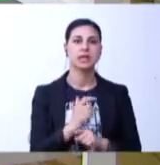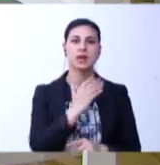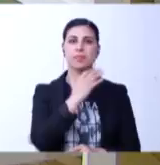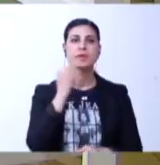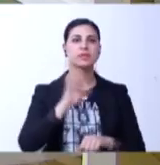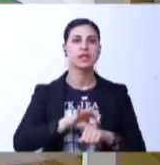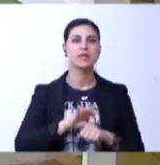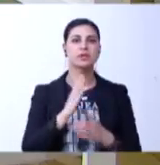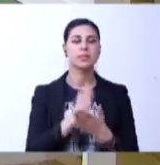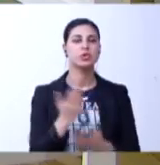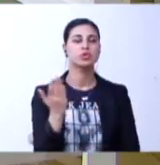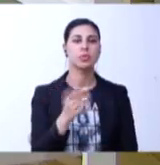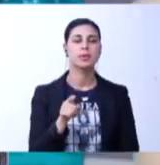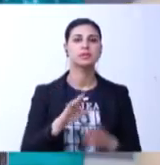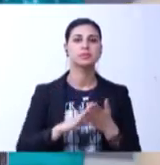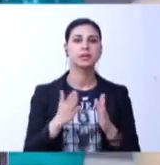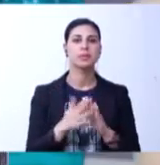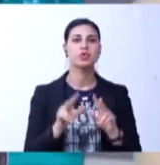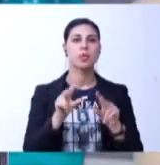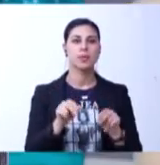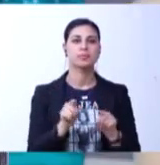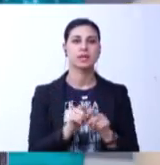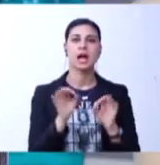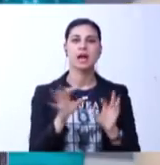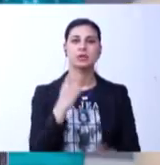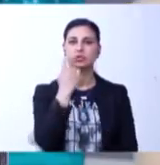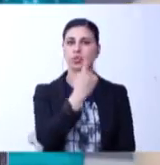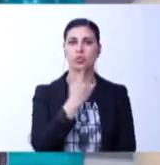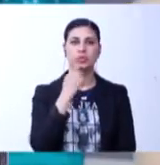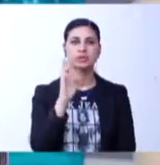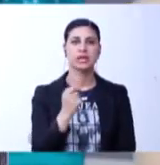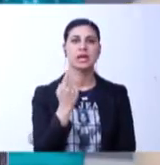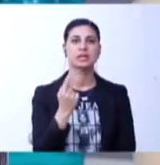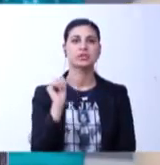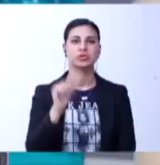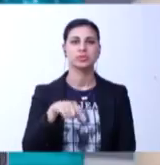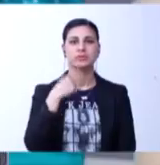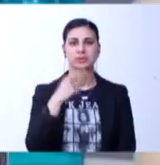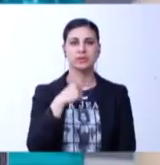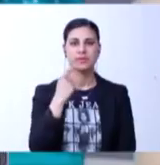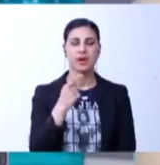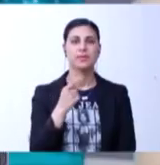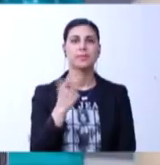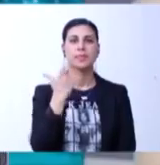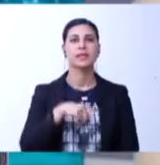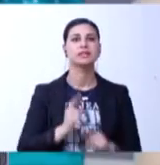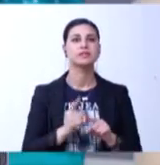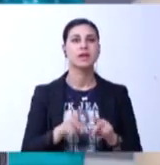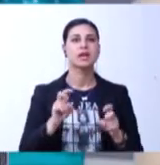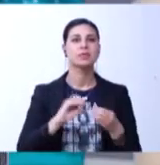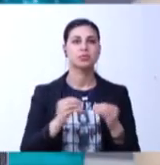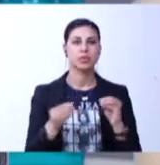დაავადებაა, რომელიც განაპირობებს ხოლმე არასწორ თანკბილვას და ნუ ერთ-ერთი შემიძლია ვთქვათ გამოყო რაკიტი, ასევე ძალიან